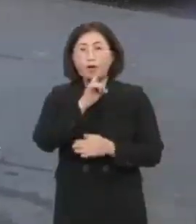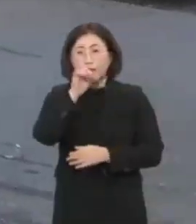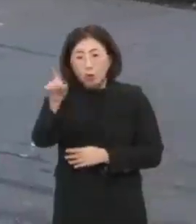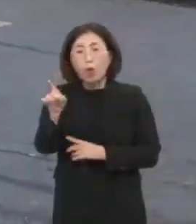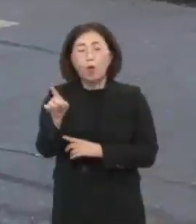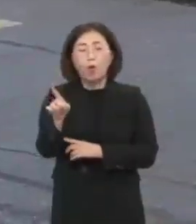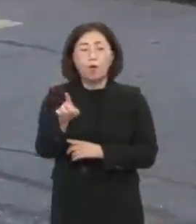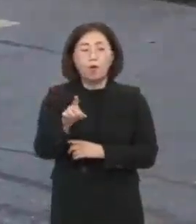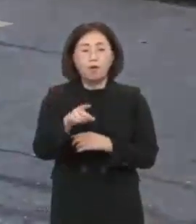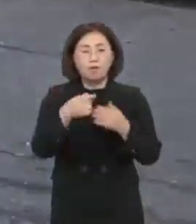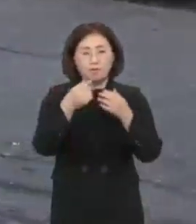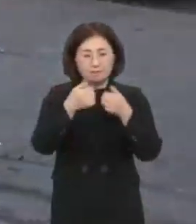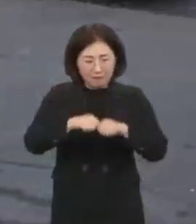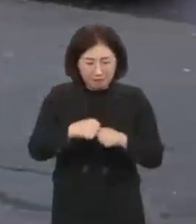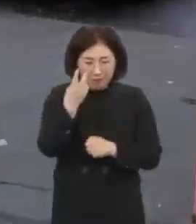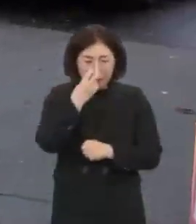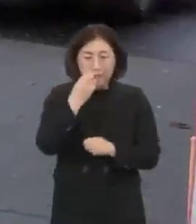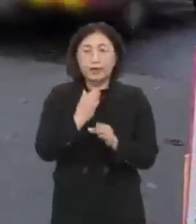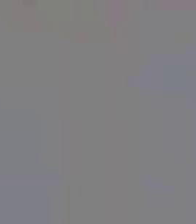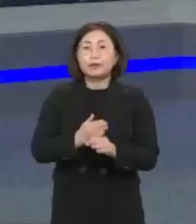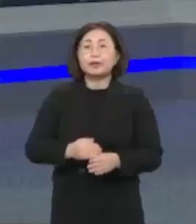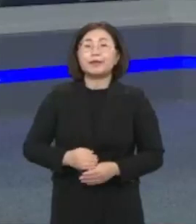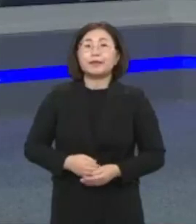정확한 화재 원인을 조사하고 있습니다.